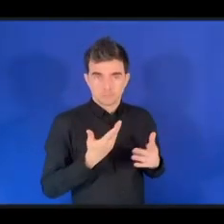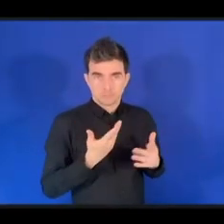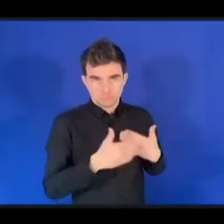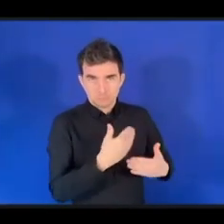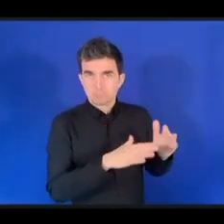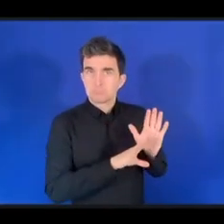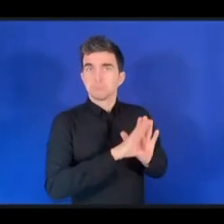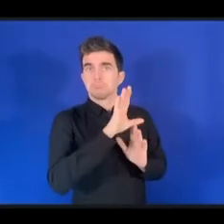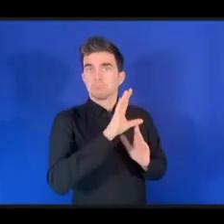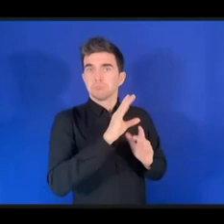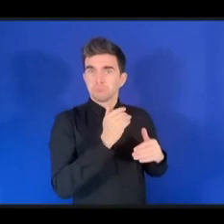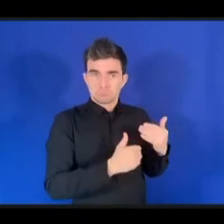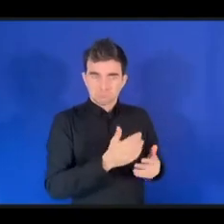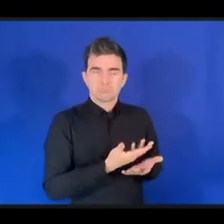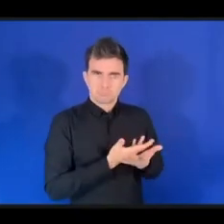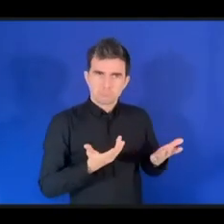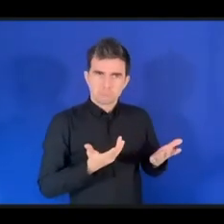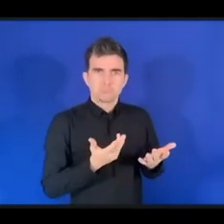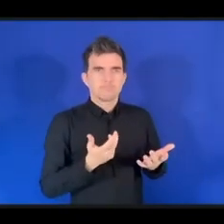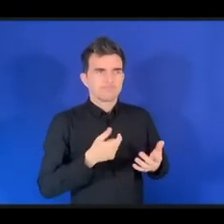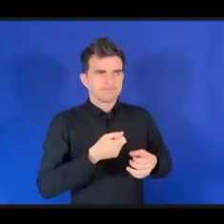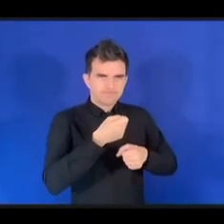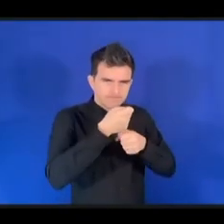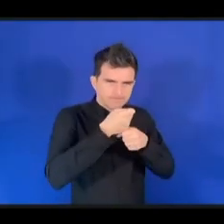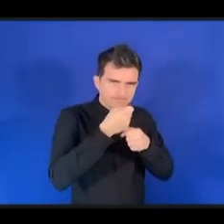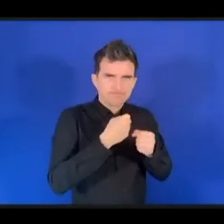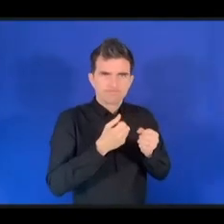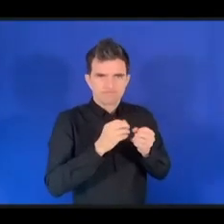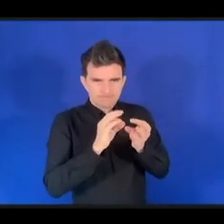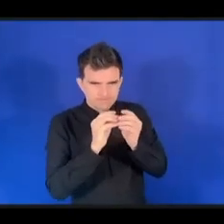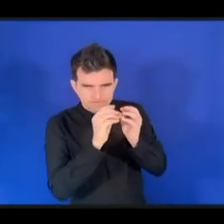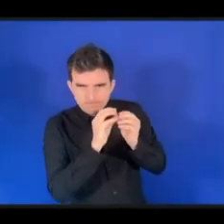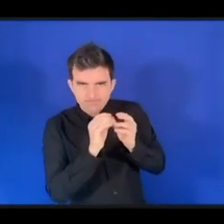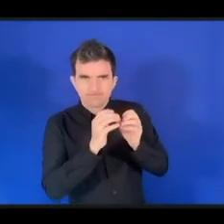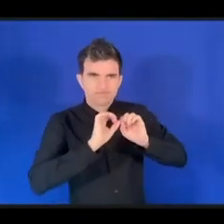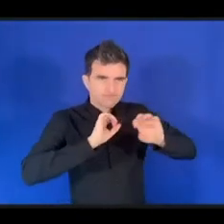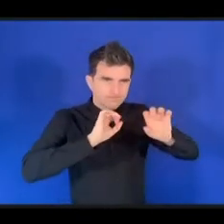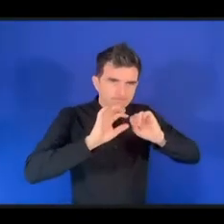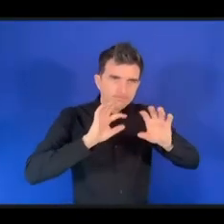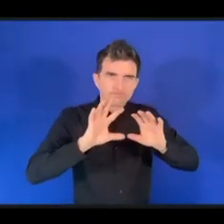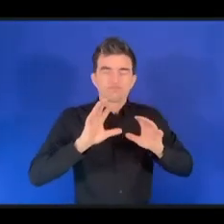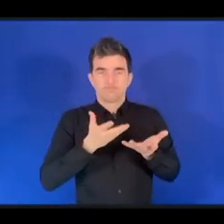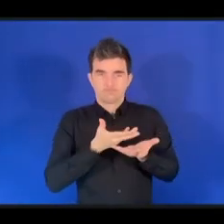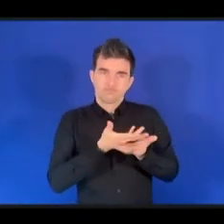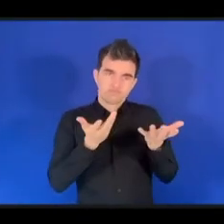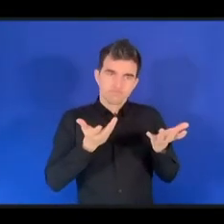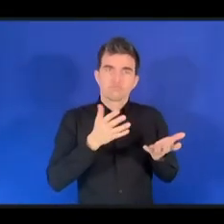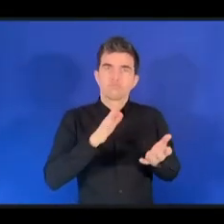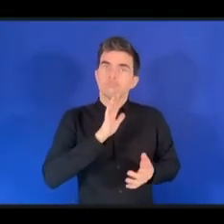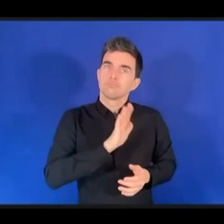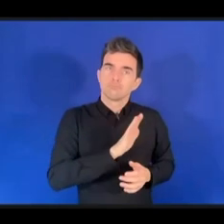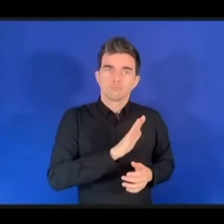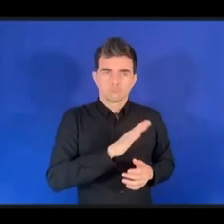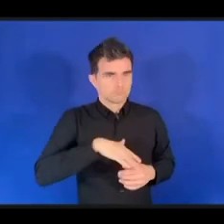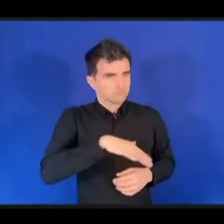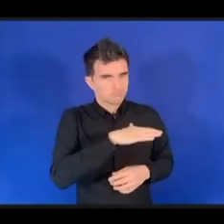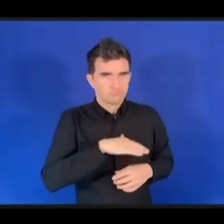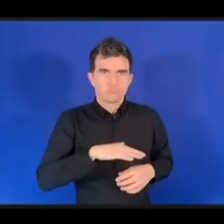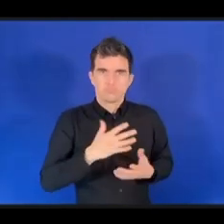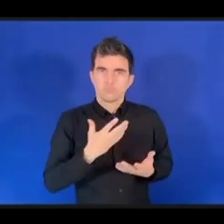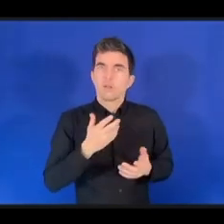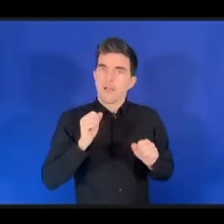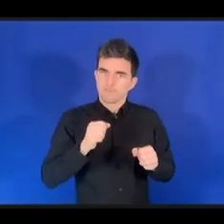造业以及制造业领域的创新。在京都呢也有众多的大学，我